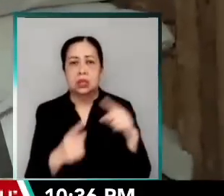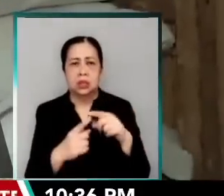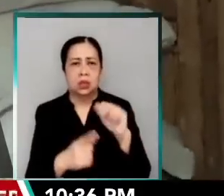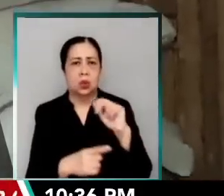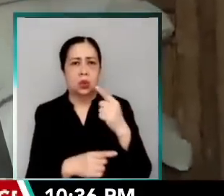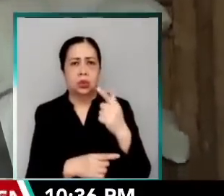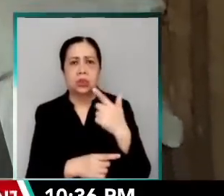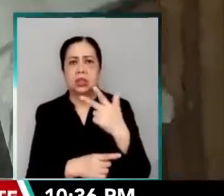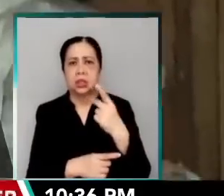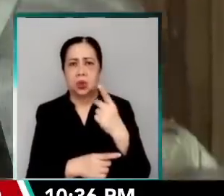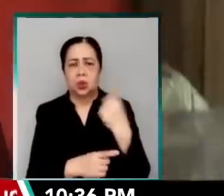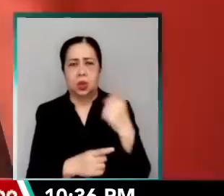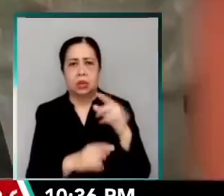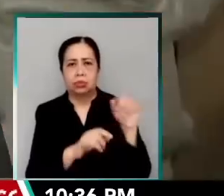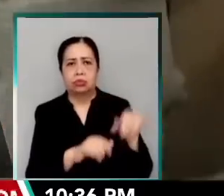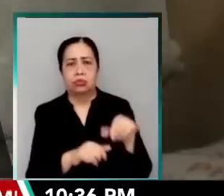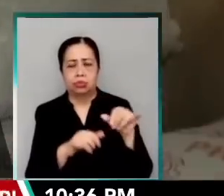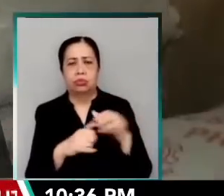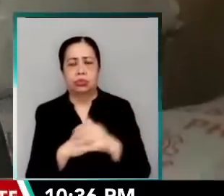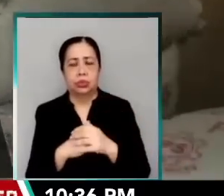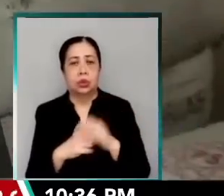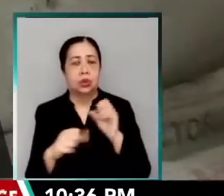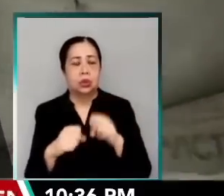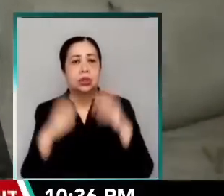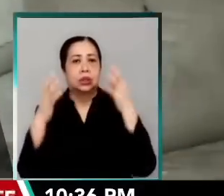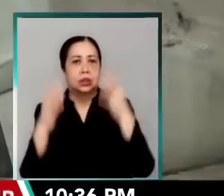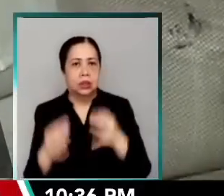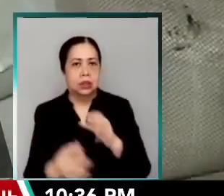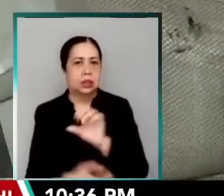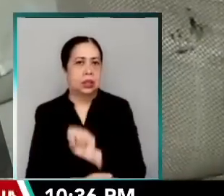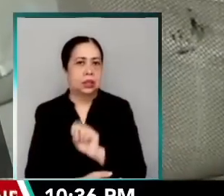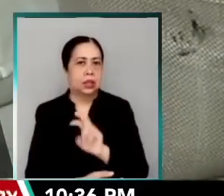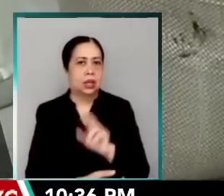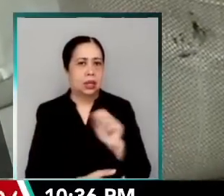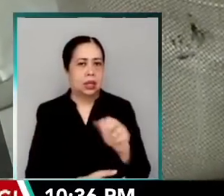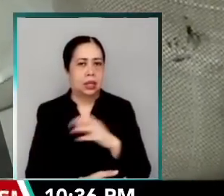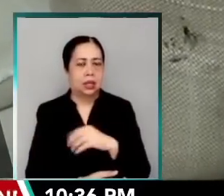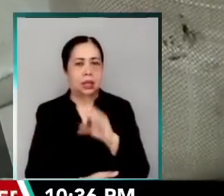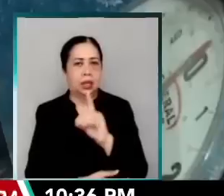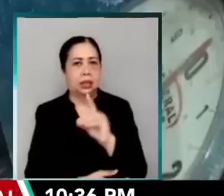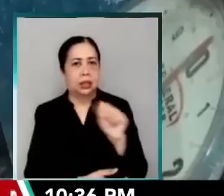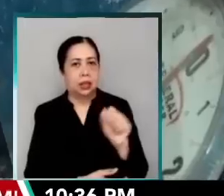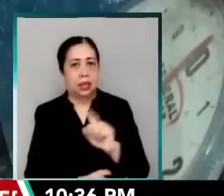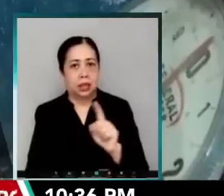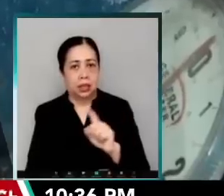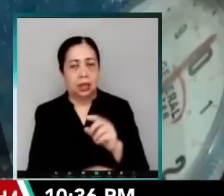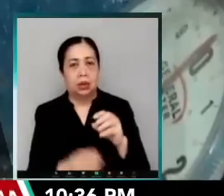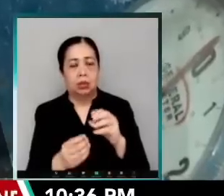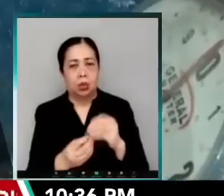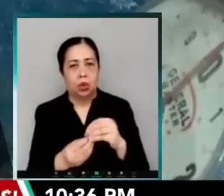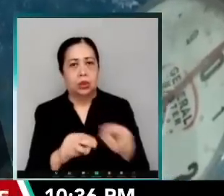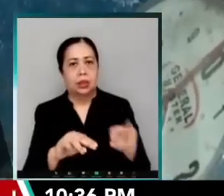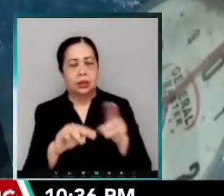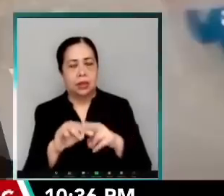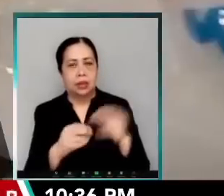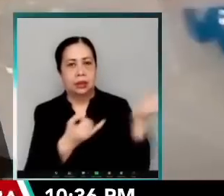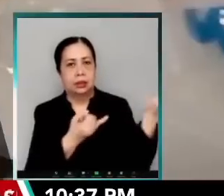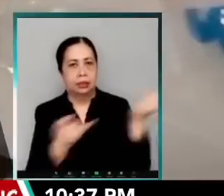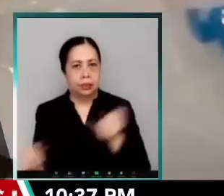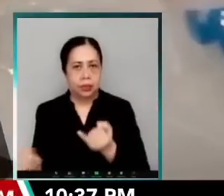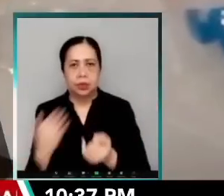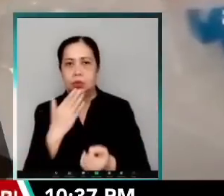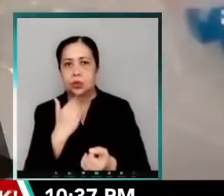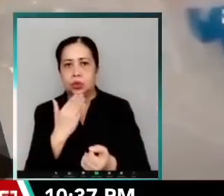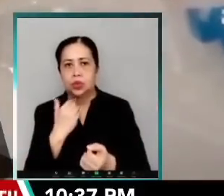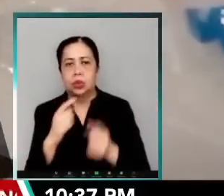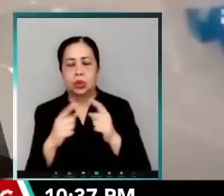ito magtatagal. Kaya nagdesisyon ng SRA at Department of Agriculture na magdagdag ng iaangkat na asukal para